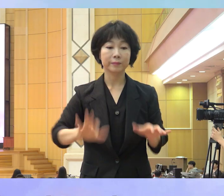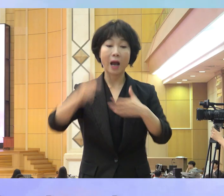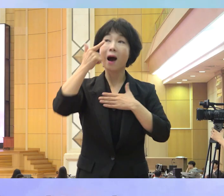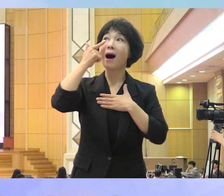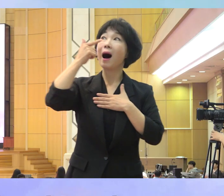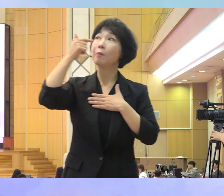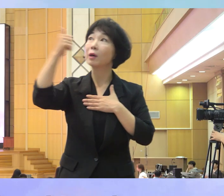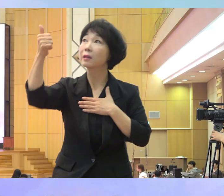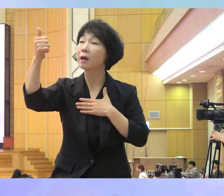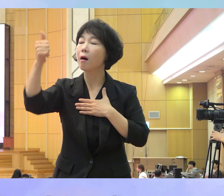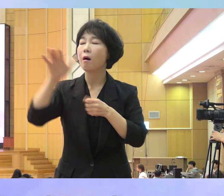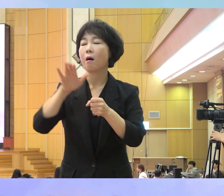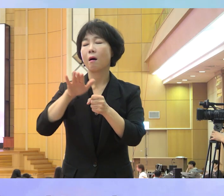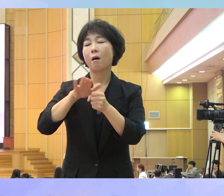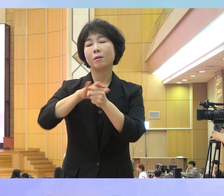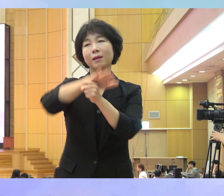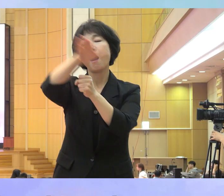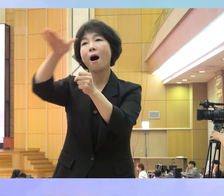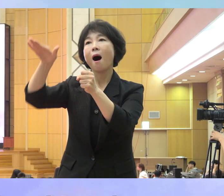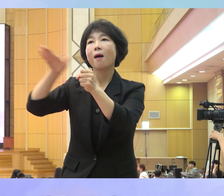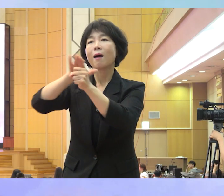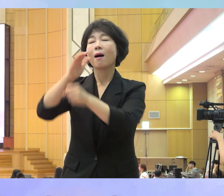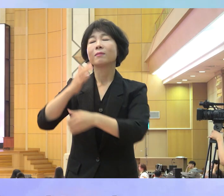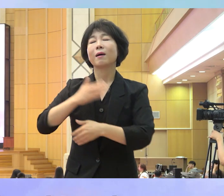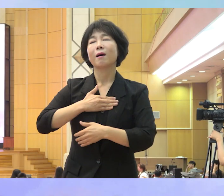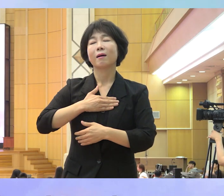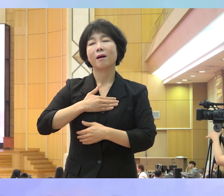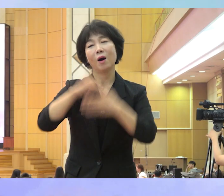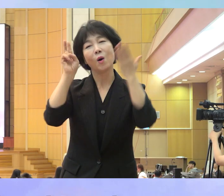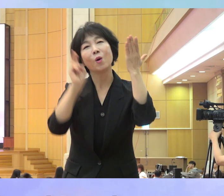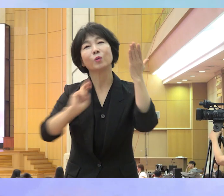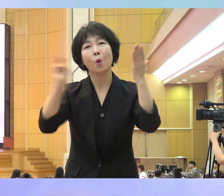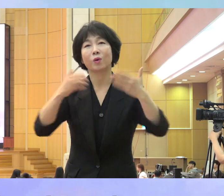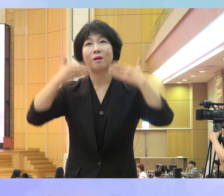아버지 사랑 내가 노래해.